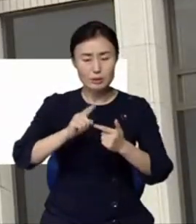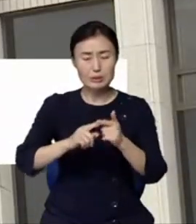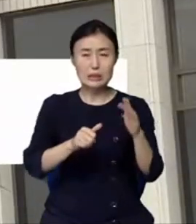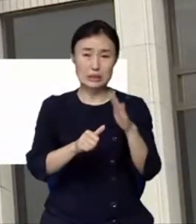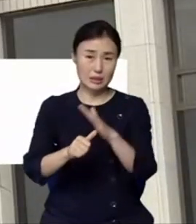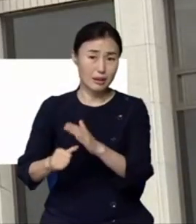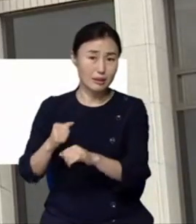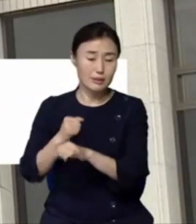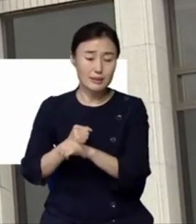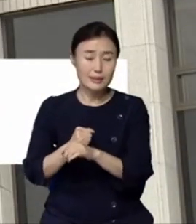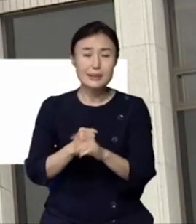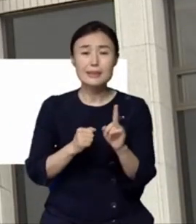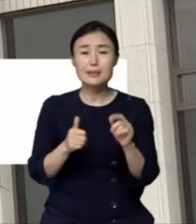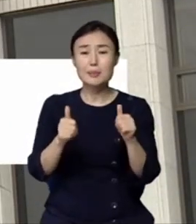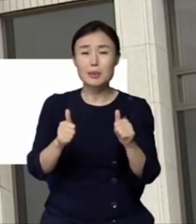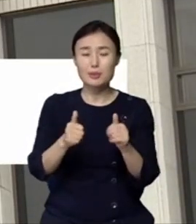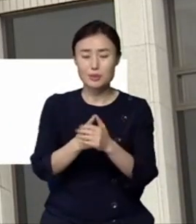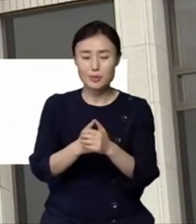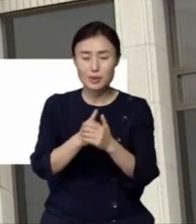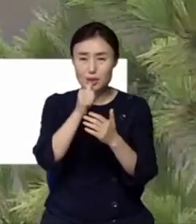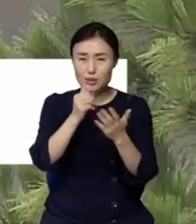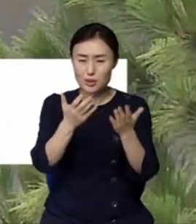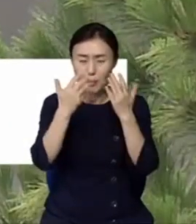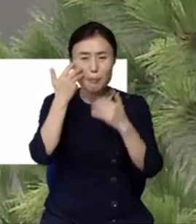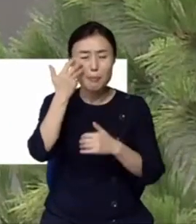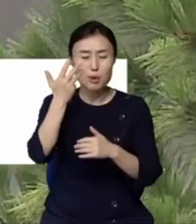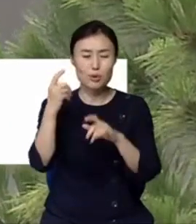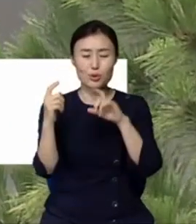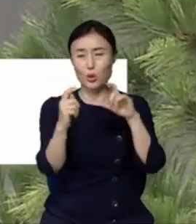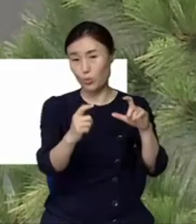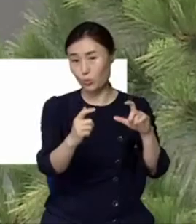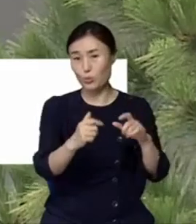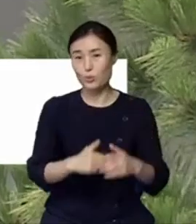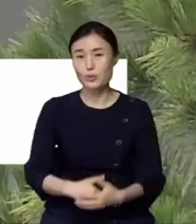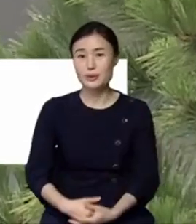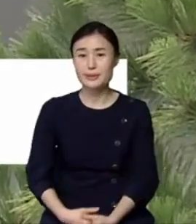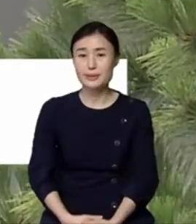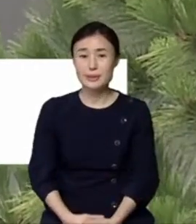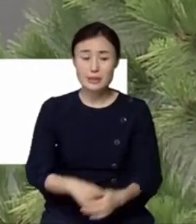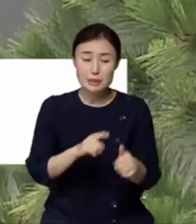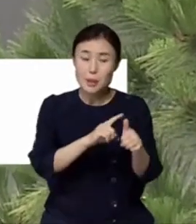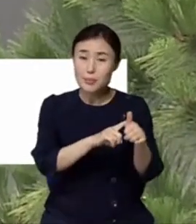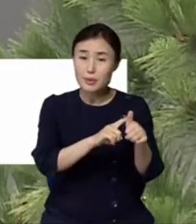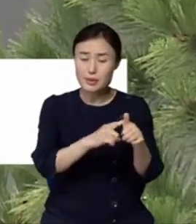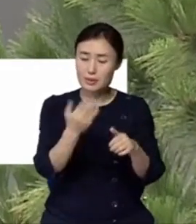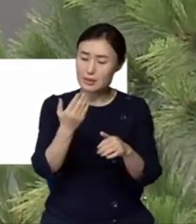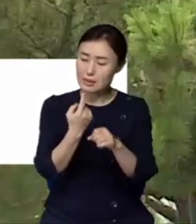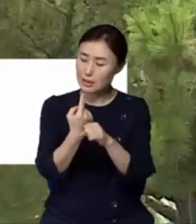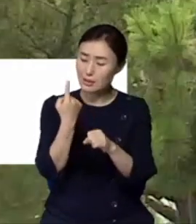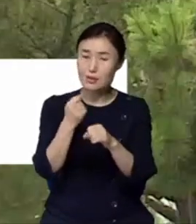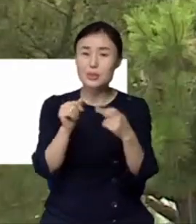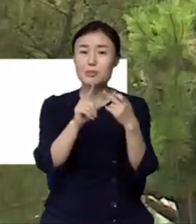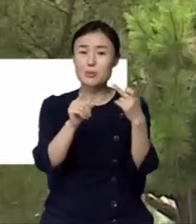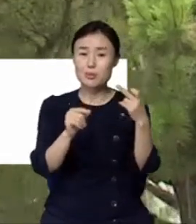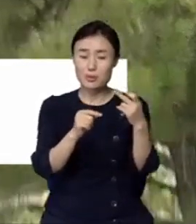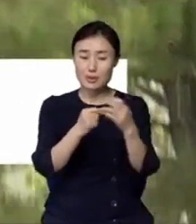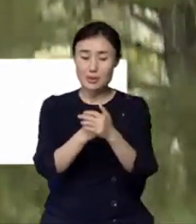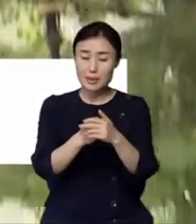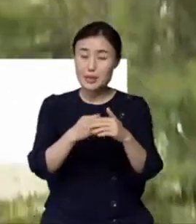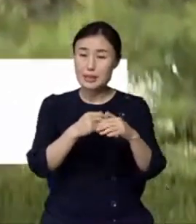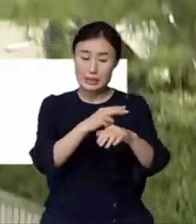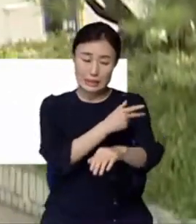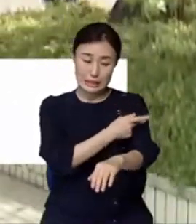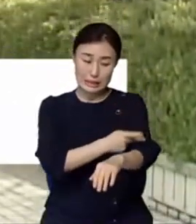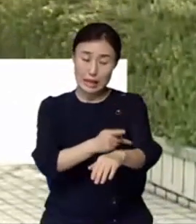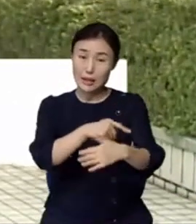기각하고 1심과 동일한 징역 8개월을 유지한다고 밝혔습니다. 50대 남성은 지난해 12월 KTX 열차